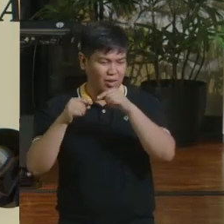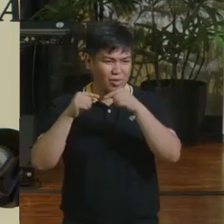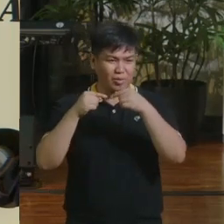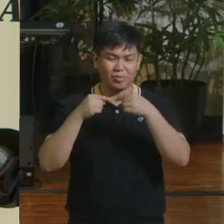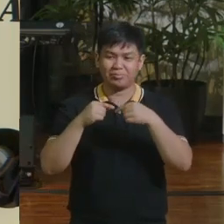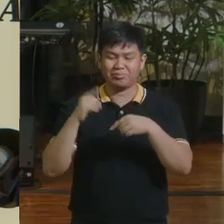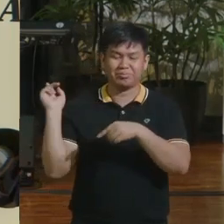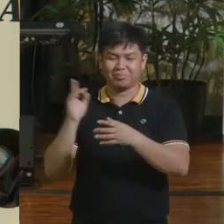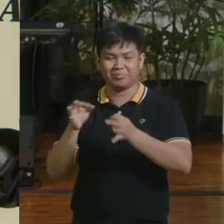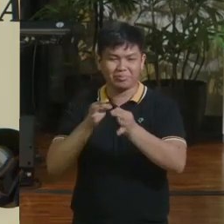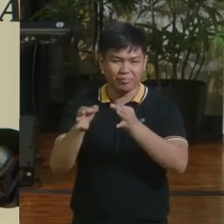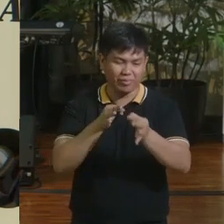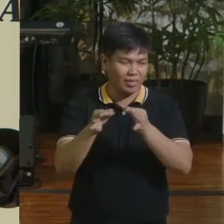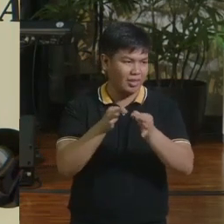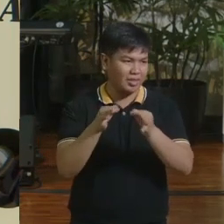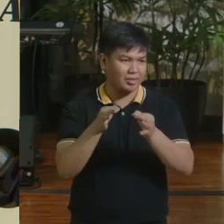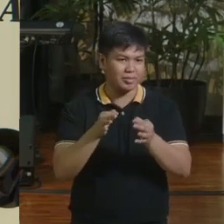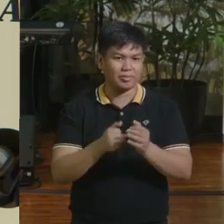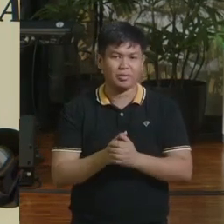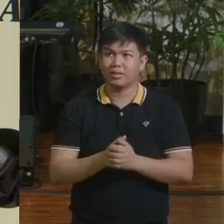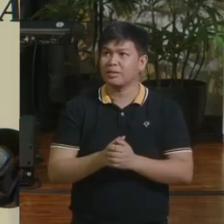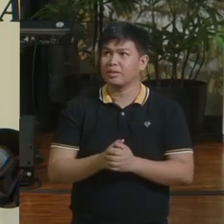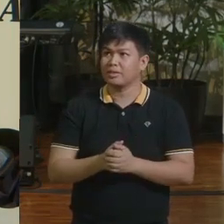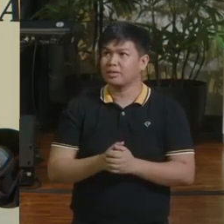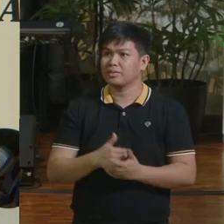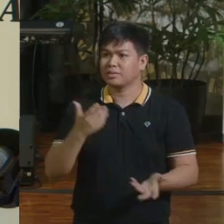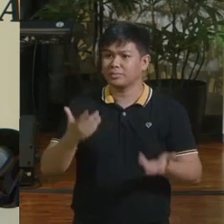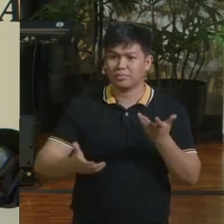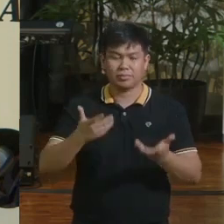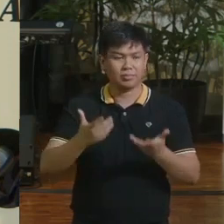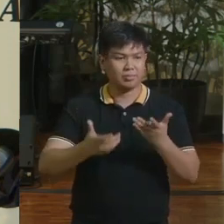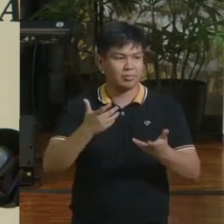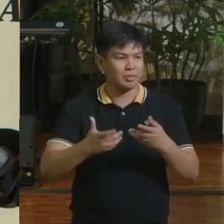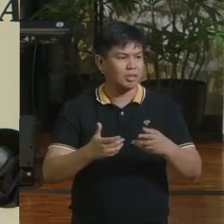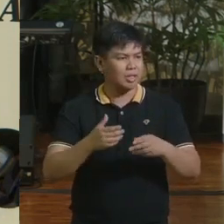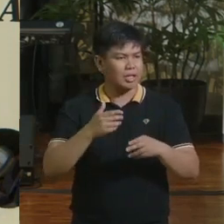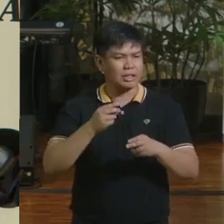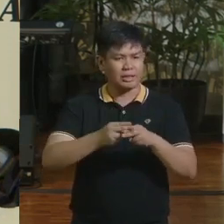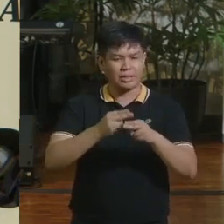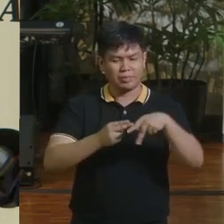Sabi ng iba, nasa bandang lugar siya ng Petra.